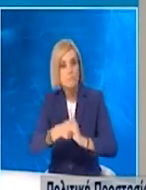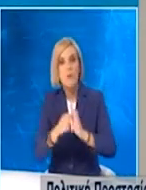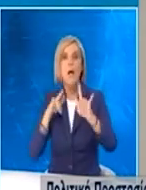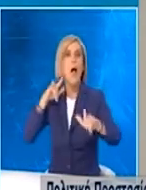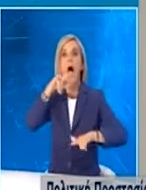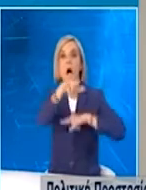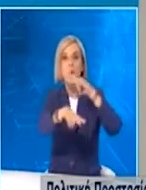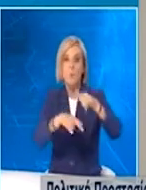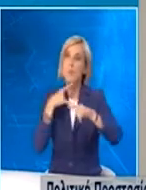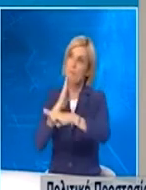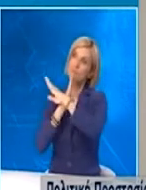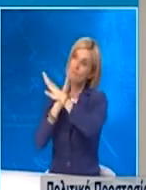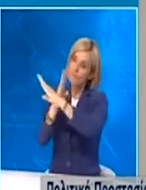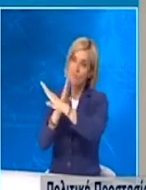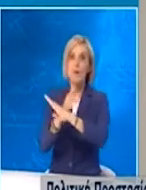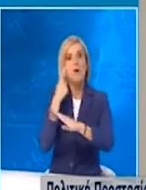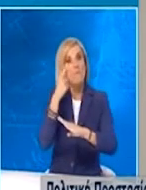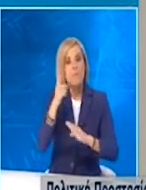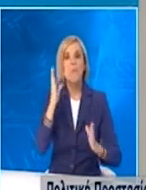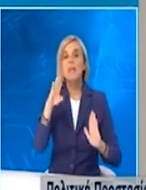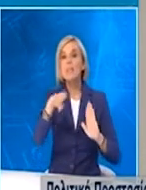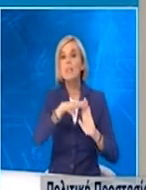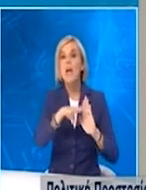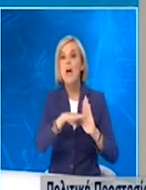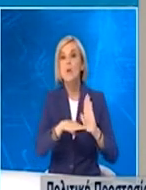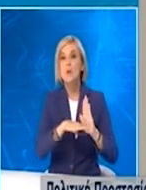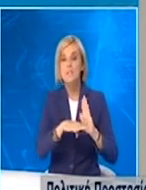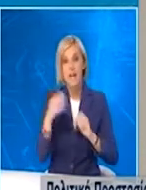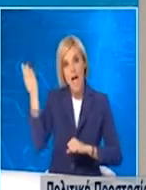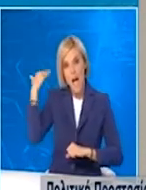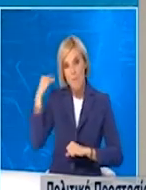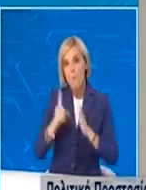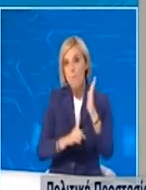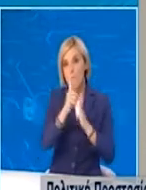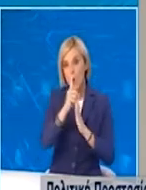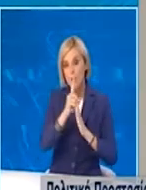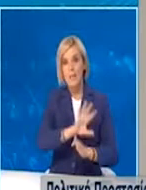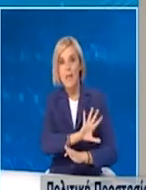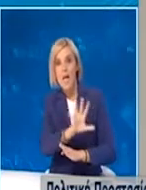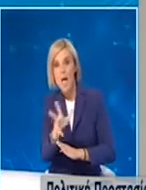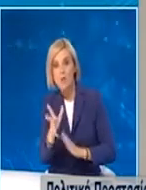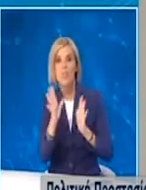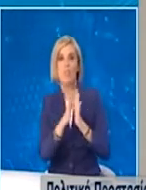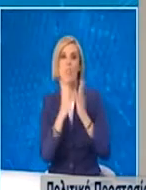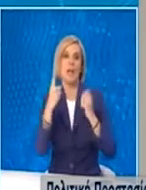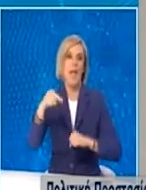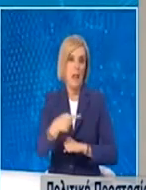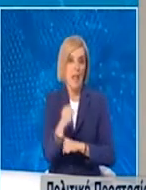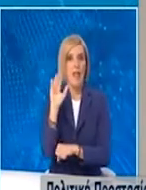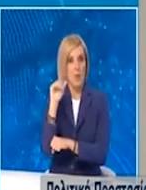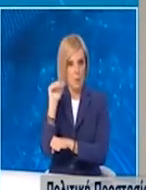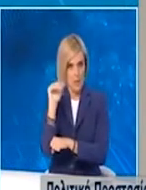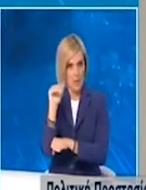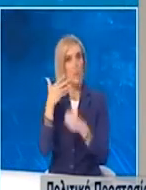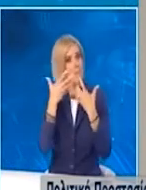κανόνες υγειονομικής ασφάλειας. Από την 1η μέχρι και τις 19 Ιουλίου, τις τρεις πρώτες εβδομάδες, έχουν περάσει στα σύνορα